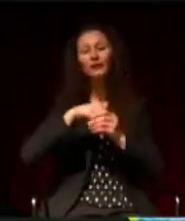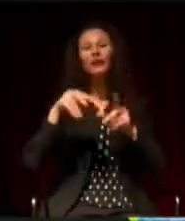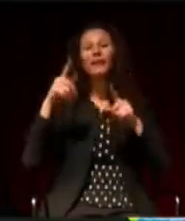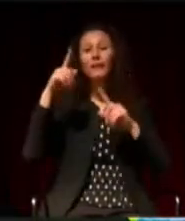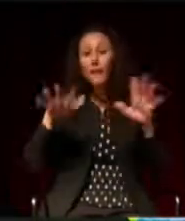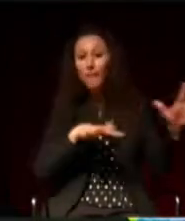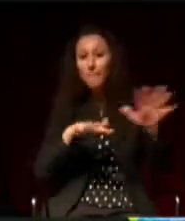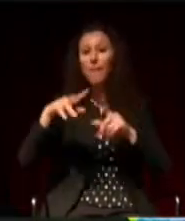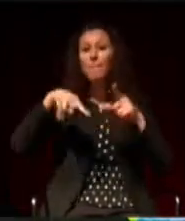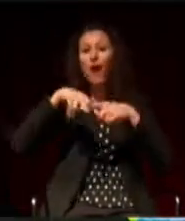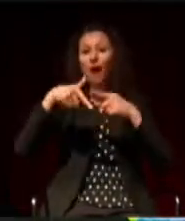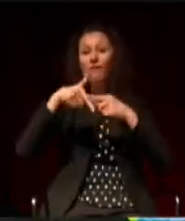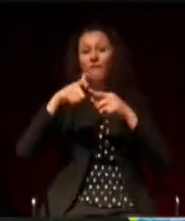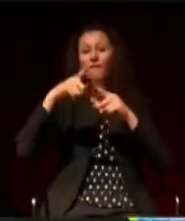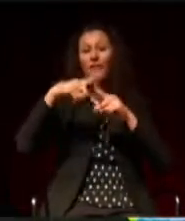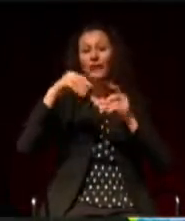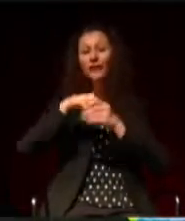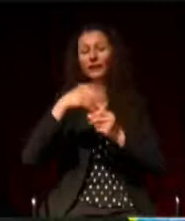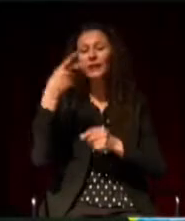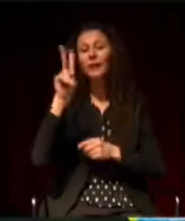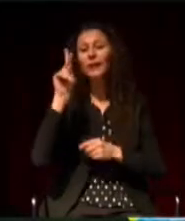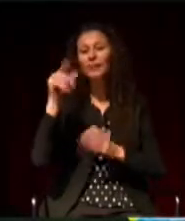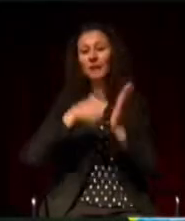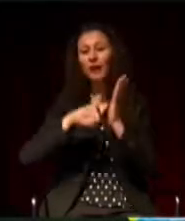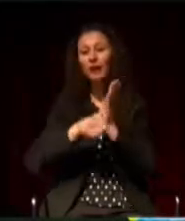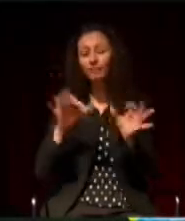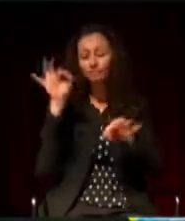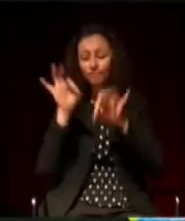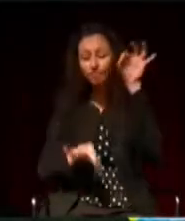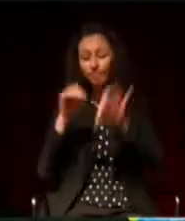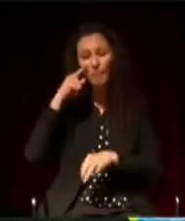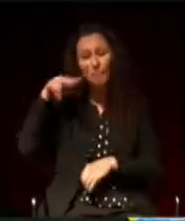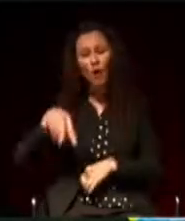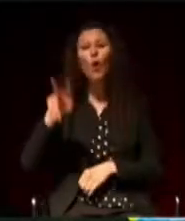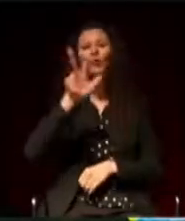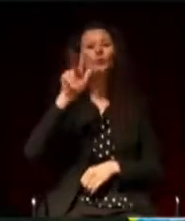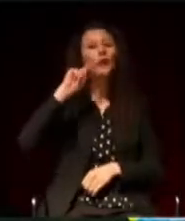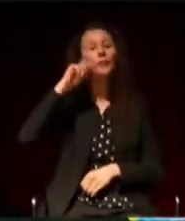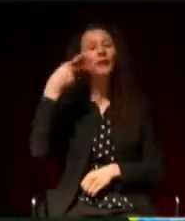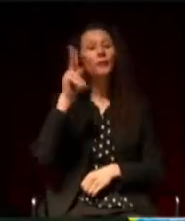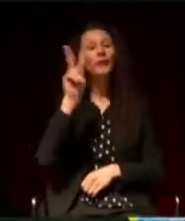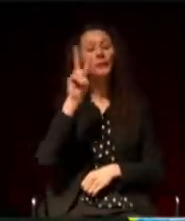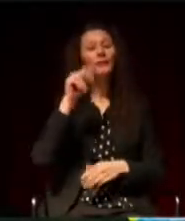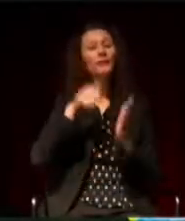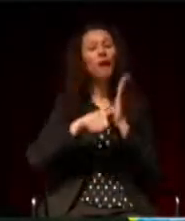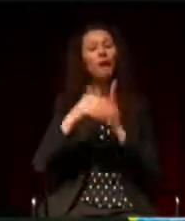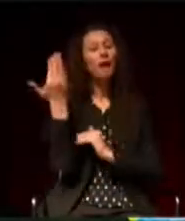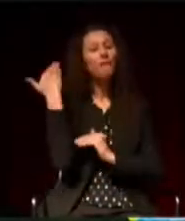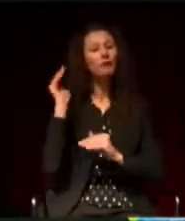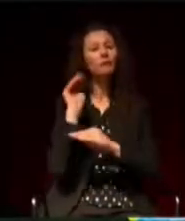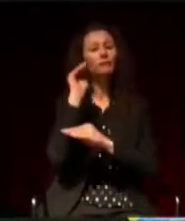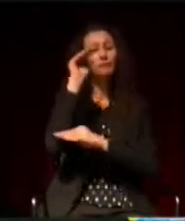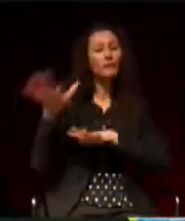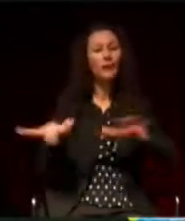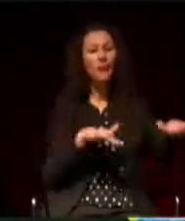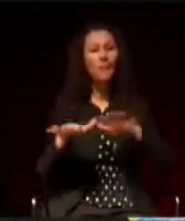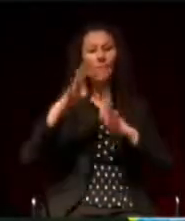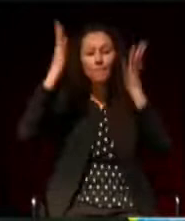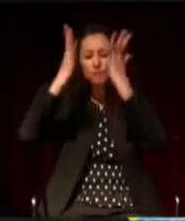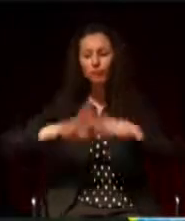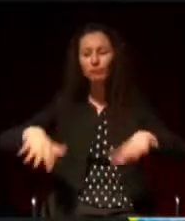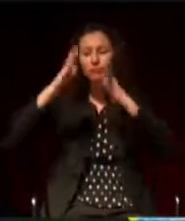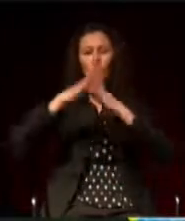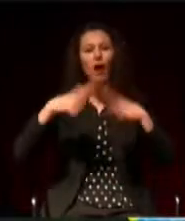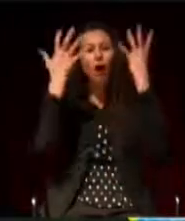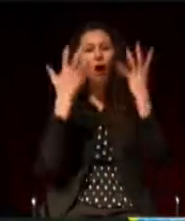Afet Komisyonumuzun 24.02.2021 tarihli toplantısında incelendi. 30 Ekim 2020 tarihinde yaşadığımız deprem sonrasında yıkılan ve